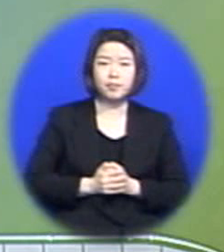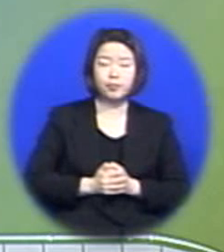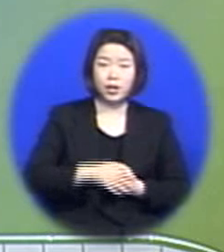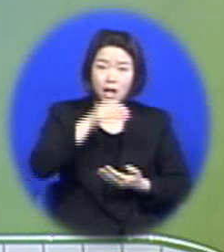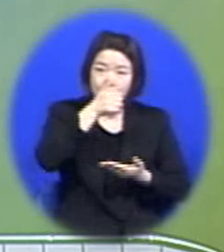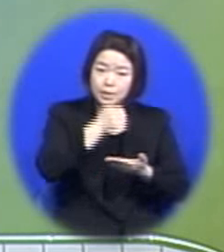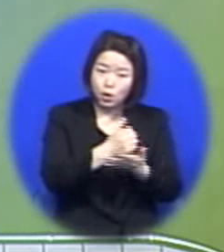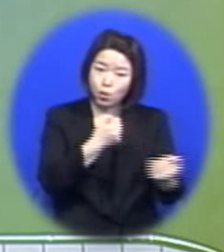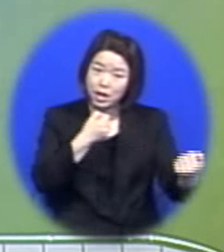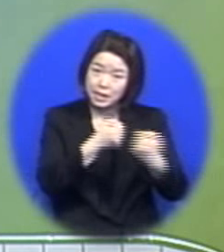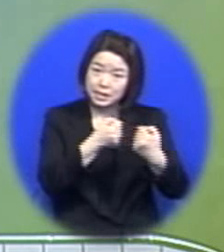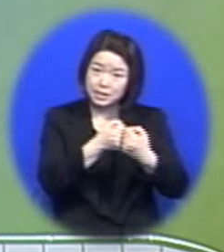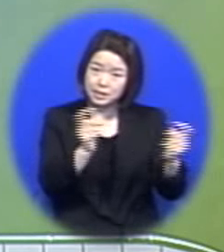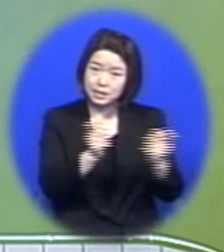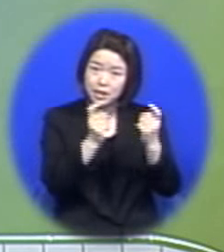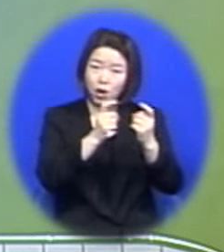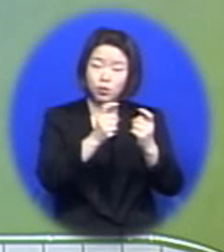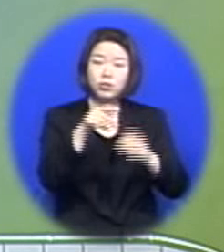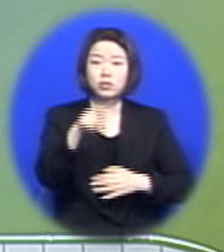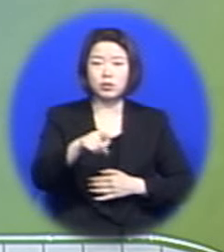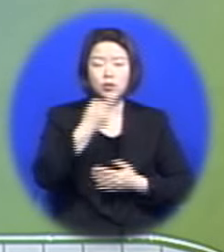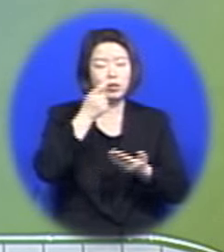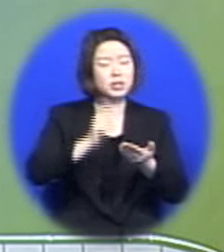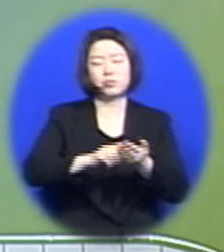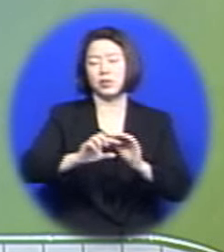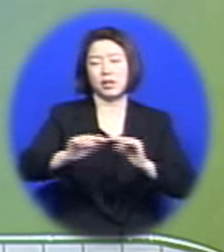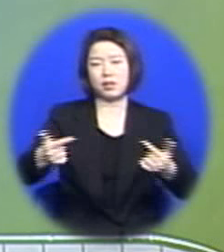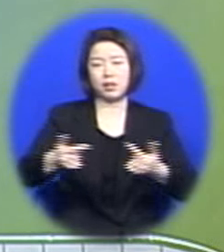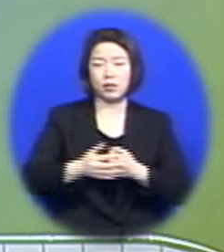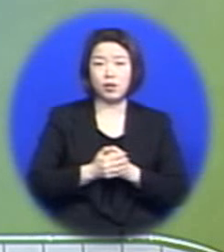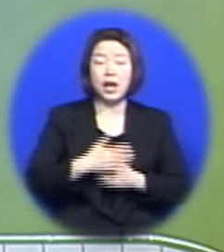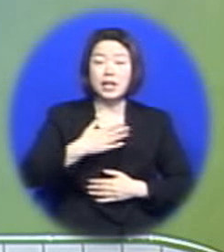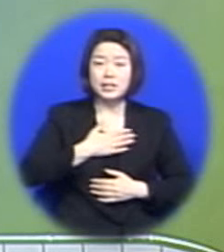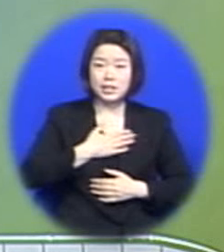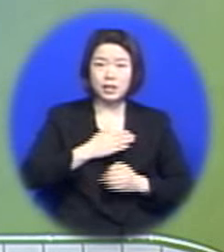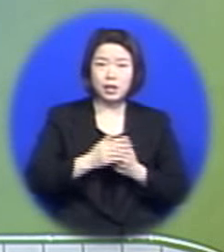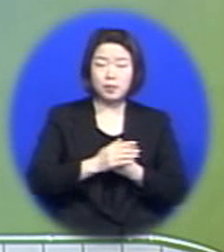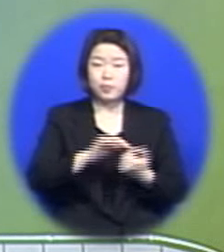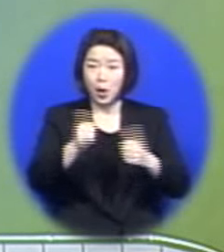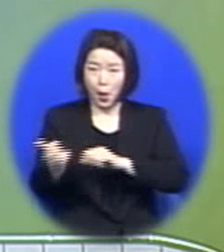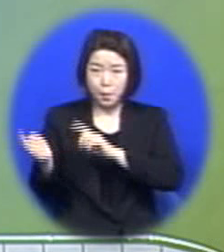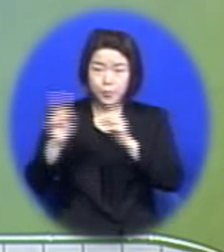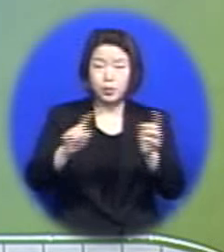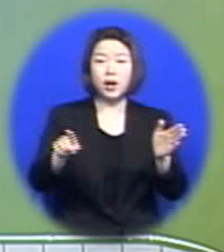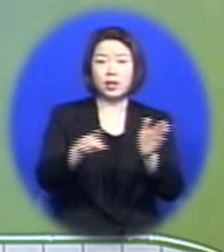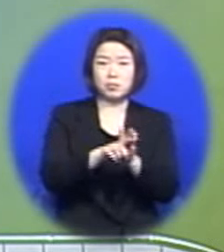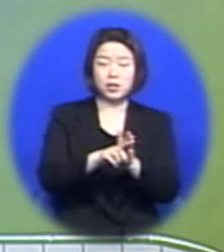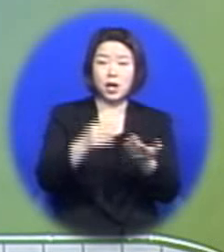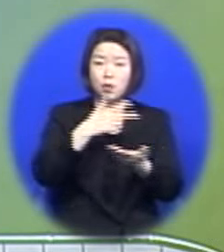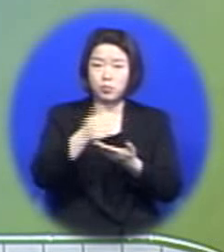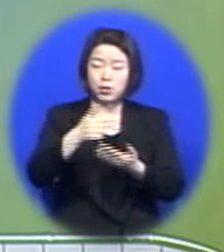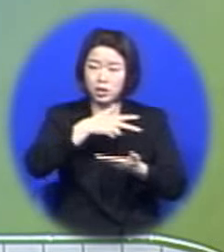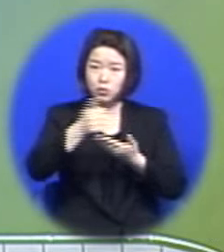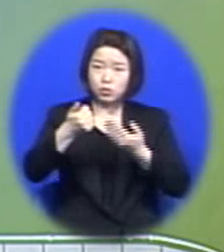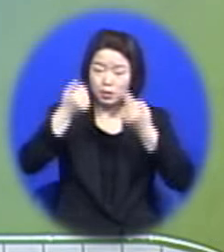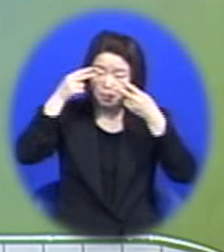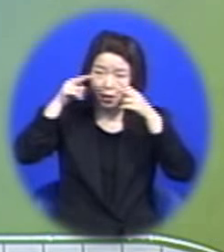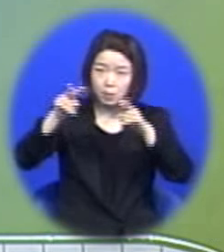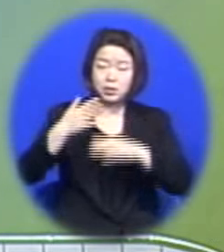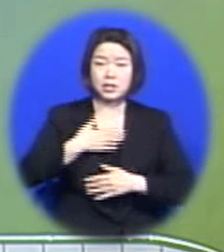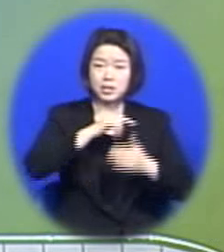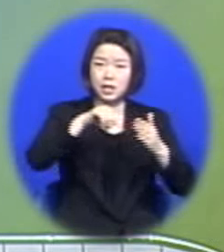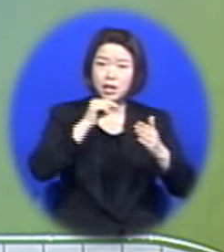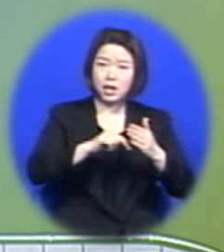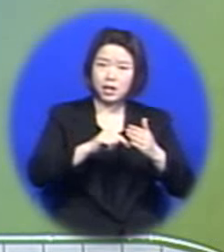죄와 싸우는 거 정말 쉽지 않습니다. 제가 부활의 믿음, 부활의 주님을 바라보면서 제 안에